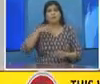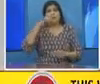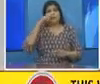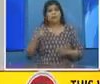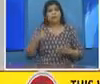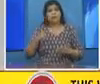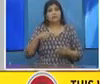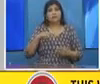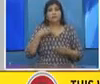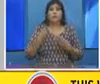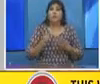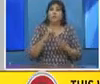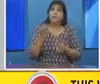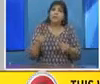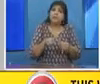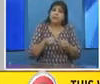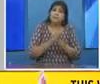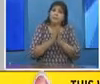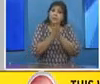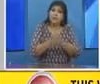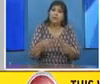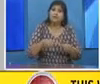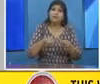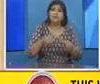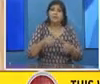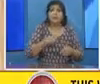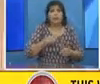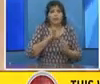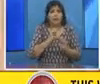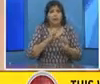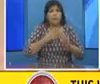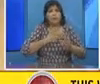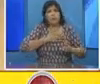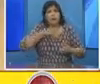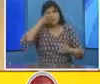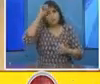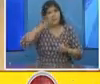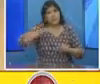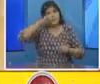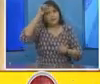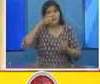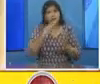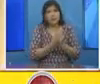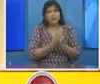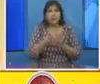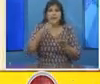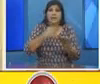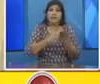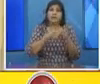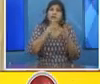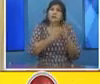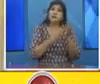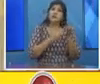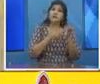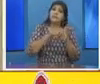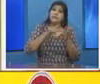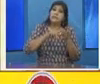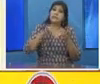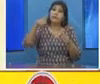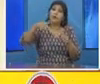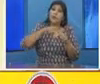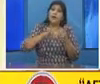को सच्ची श्रद्धांजलि होगी। मुझे असम से रजनी जी ने लिखा है कि